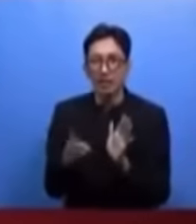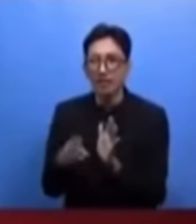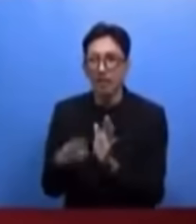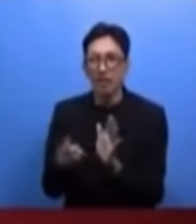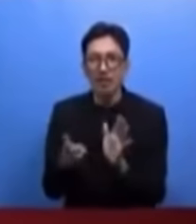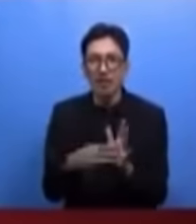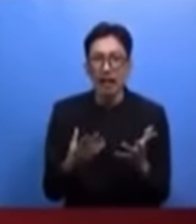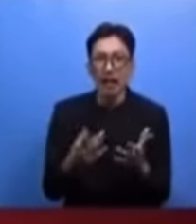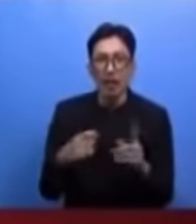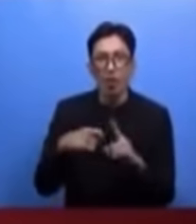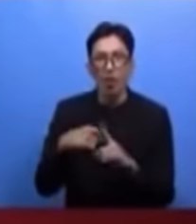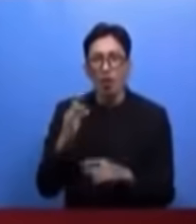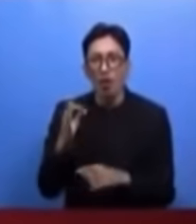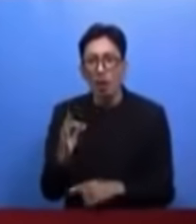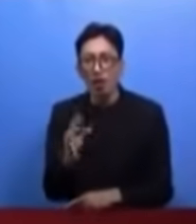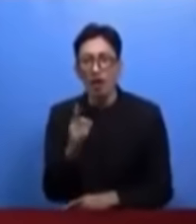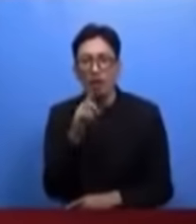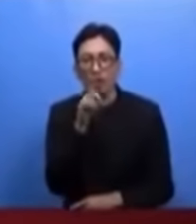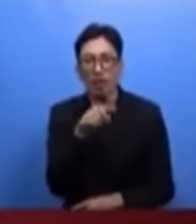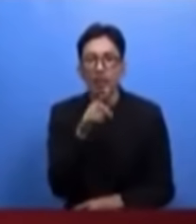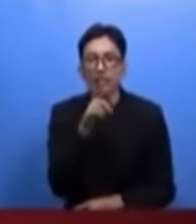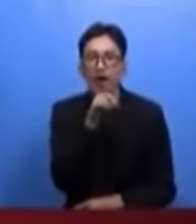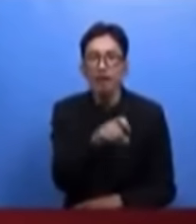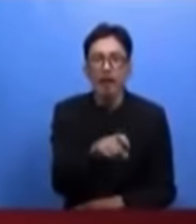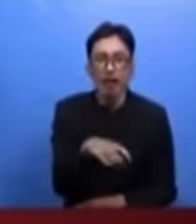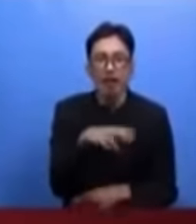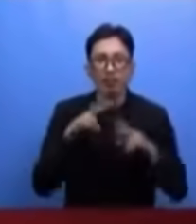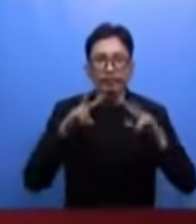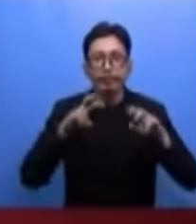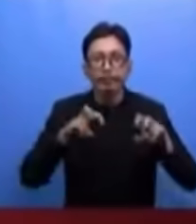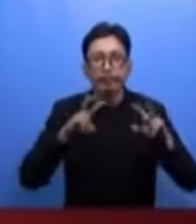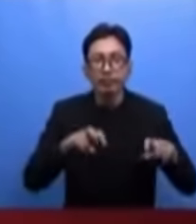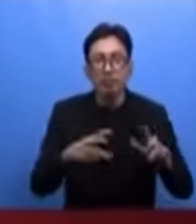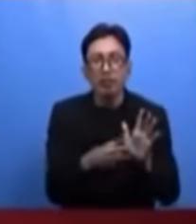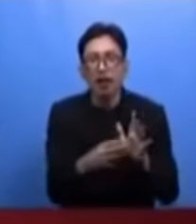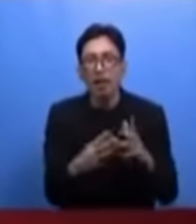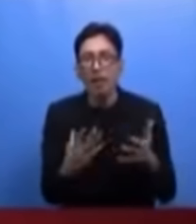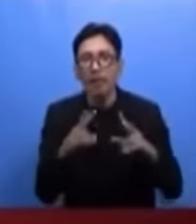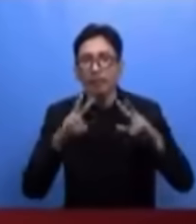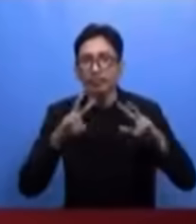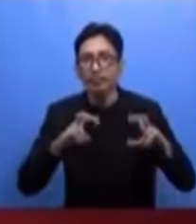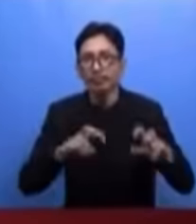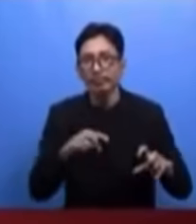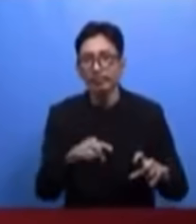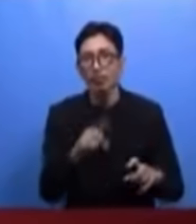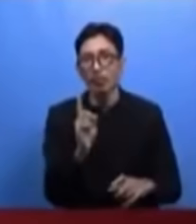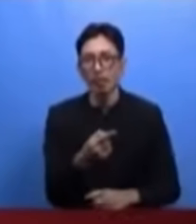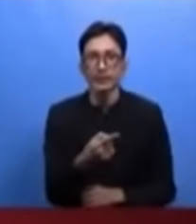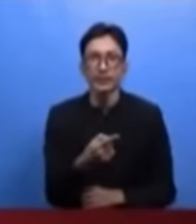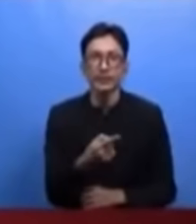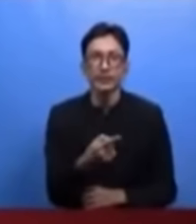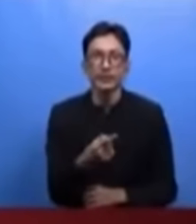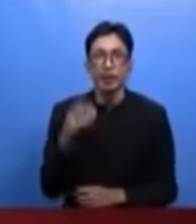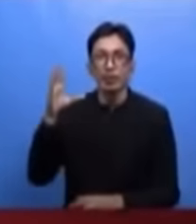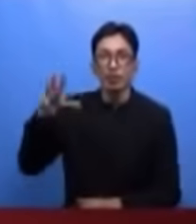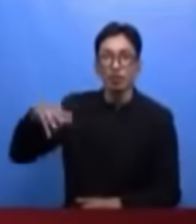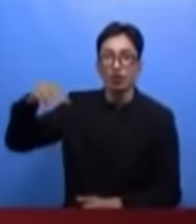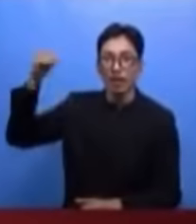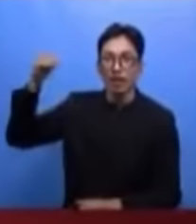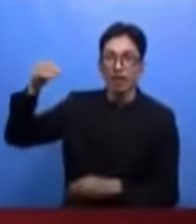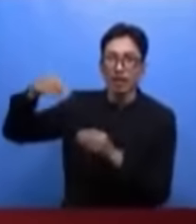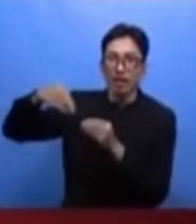kota, apa yang menjadi persoalan-persoalan sampai ke tingkatan desa. Artinya dari pusat, provinsi,